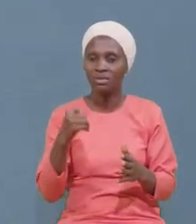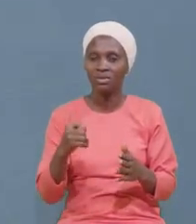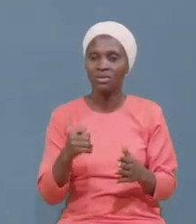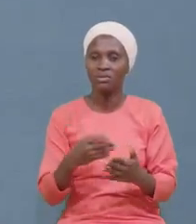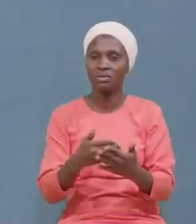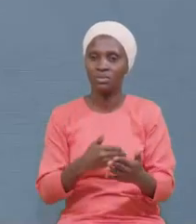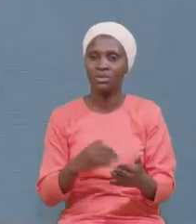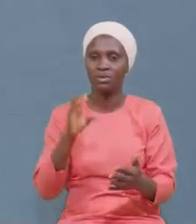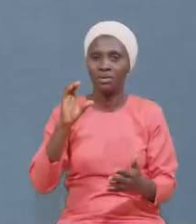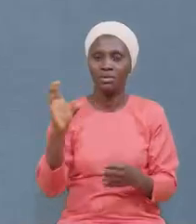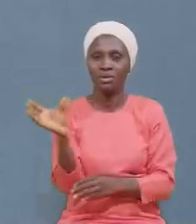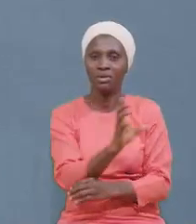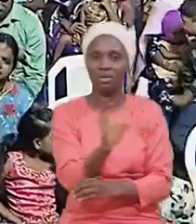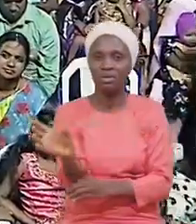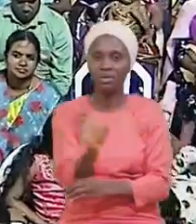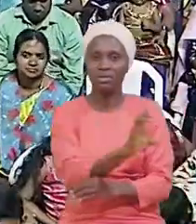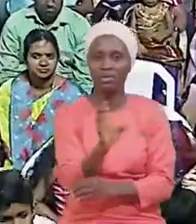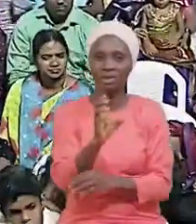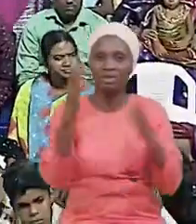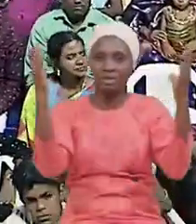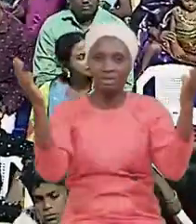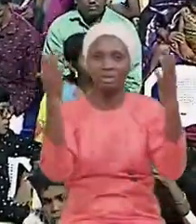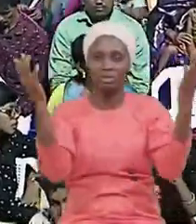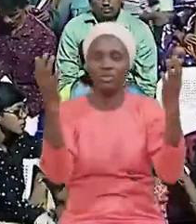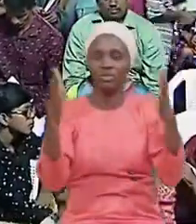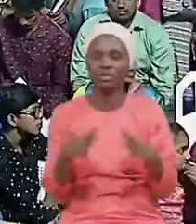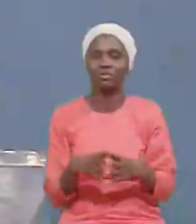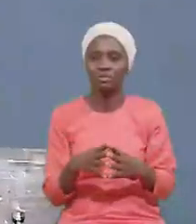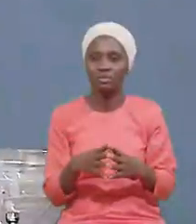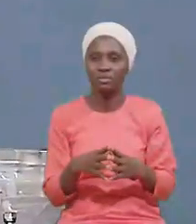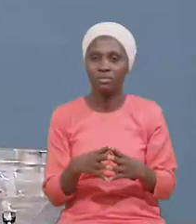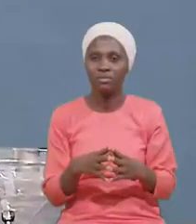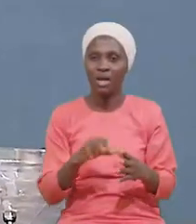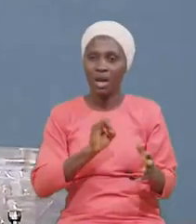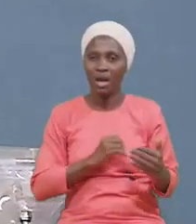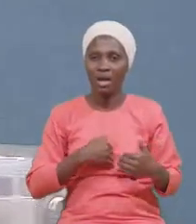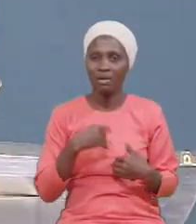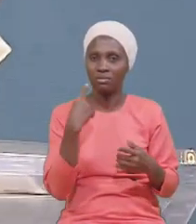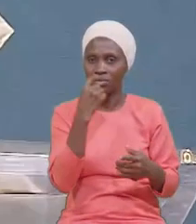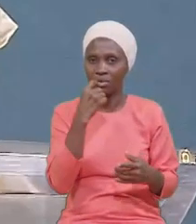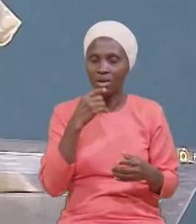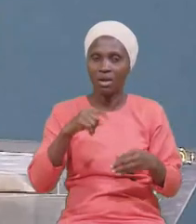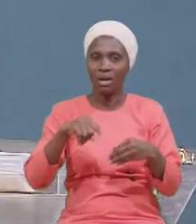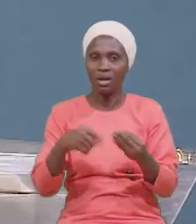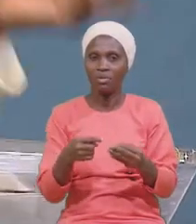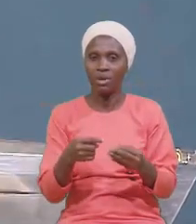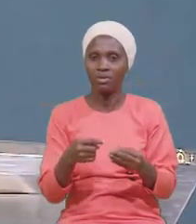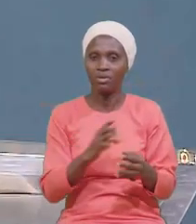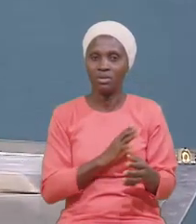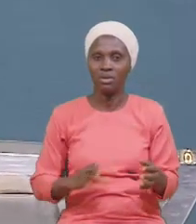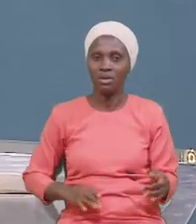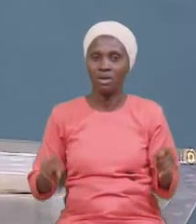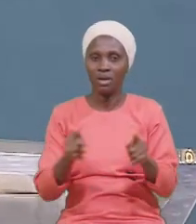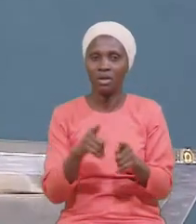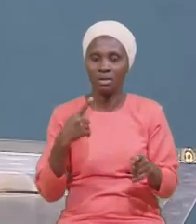celebration. ఇది క్రిస్మస్ కు ముందుగా చేసుకుంటున్న పండుగ. And I've been talking about Christ as